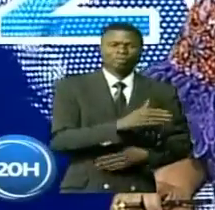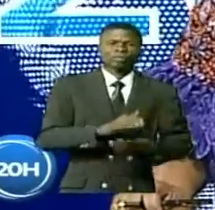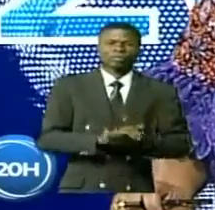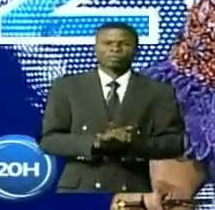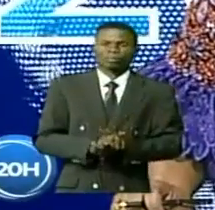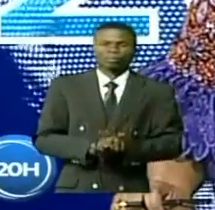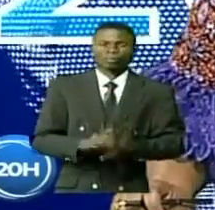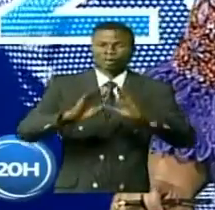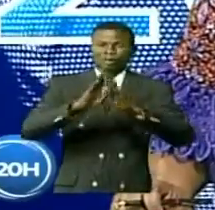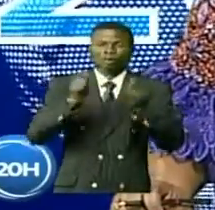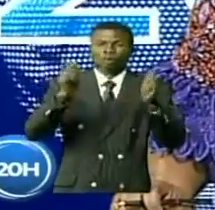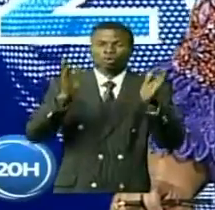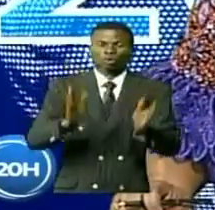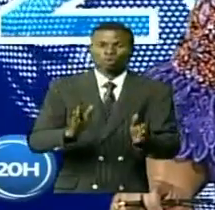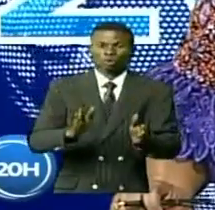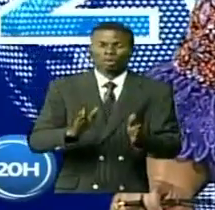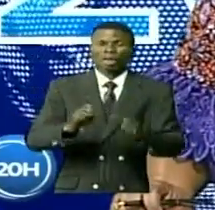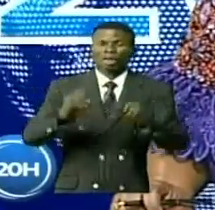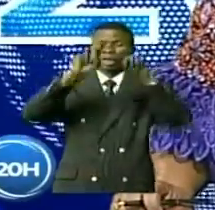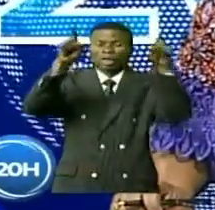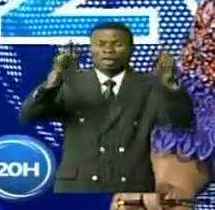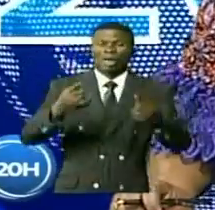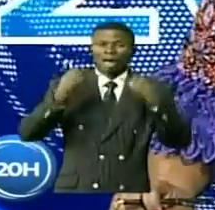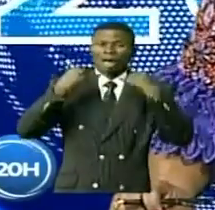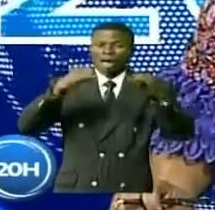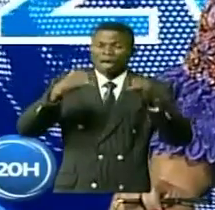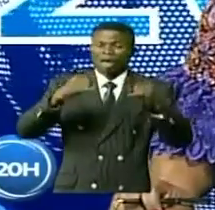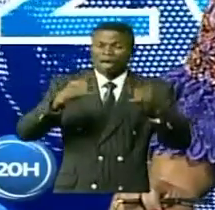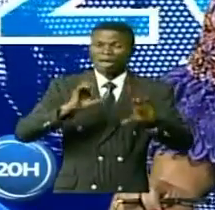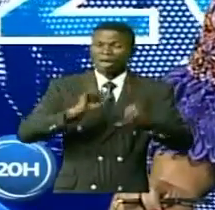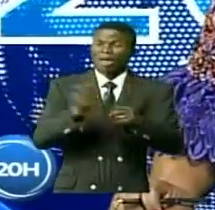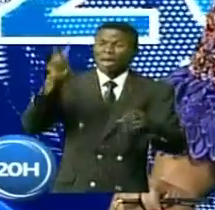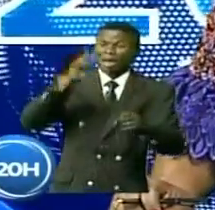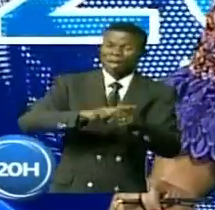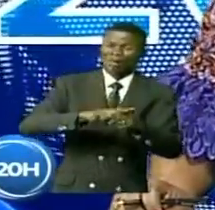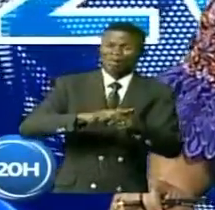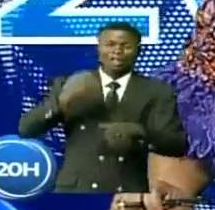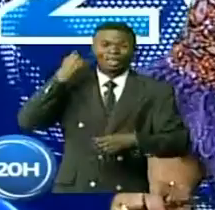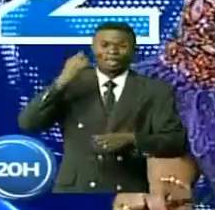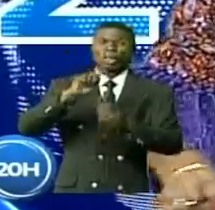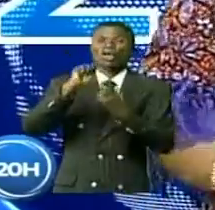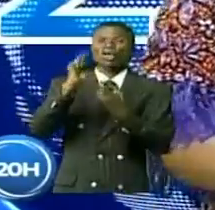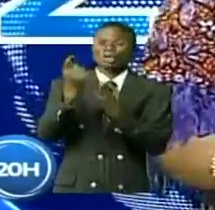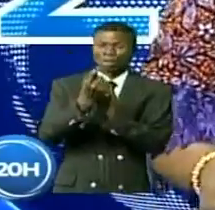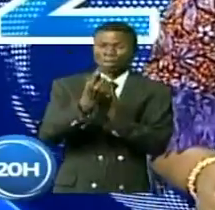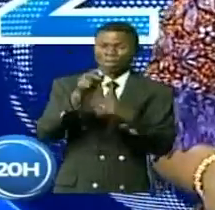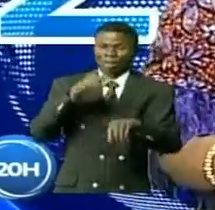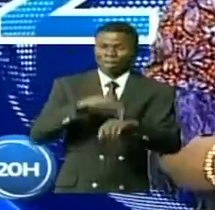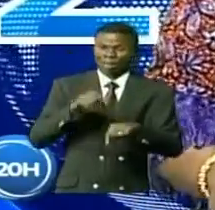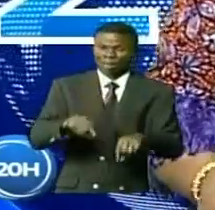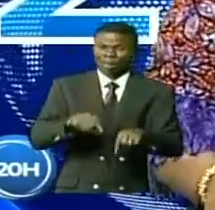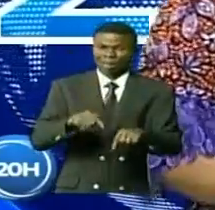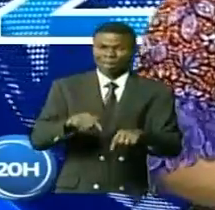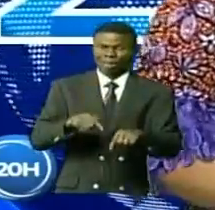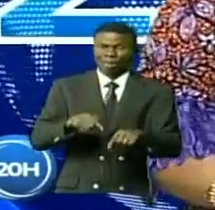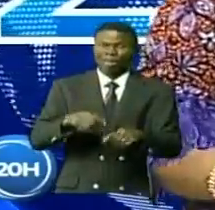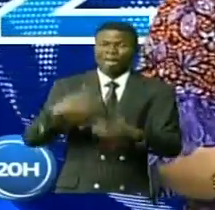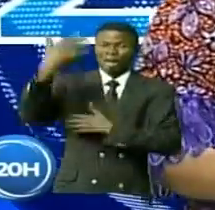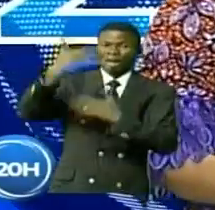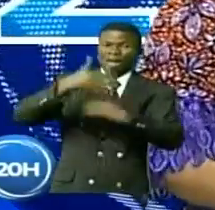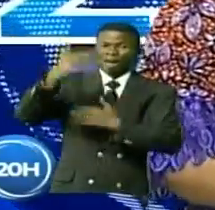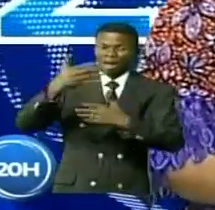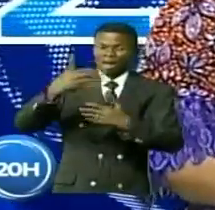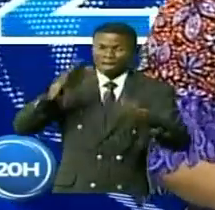Tout média qui oserait diffuser des messages incitant à la violence et à la haine tribale pendant ce temps de l'agression rwandaise sur le